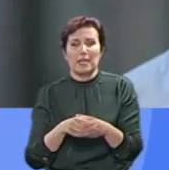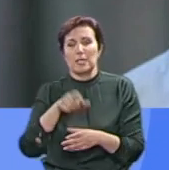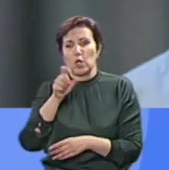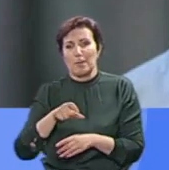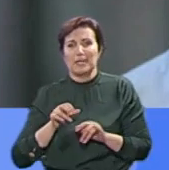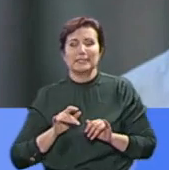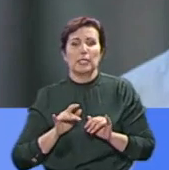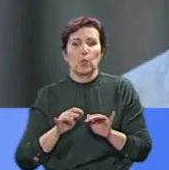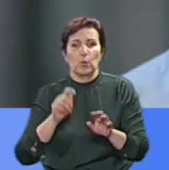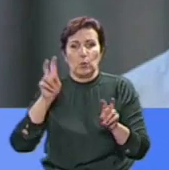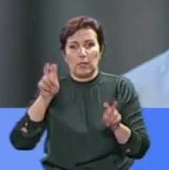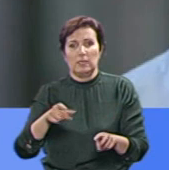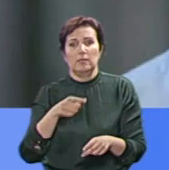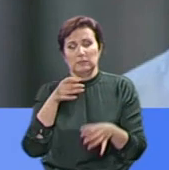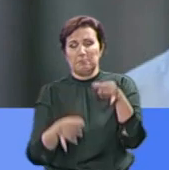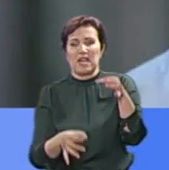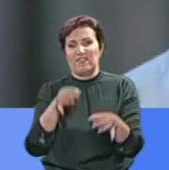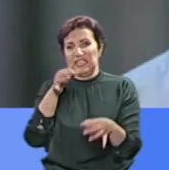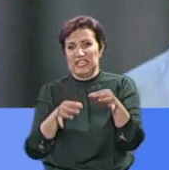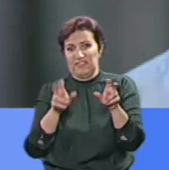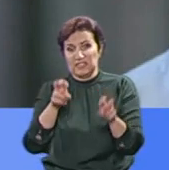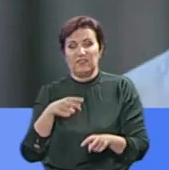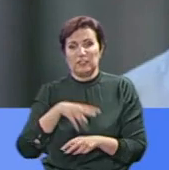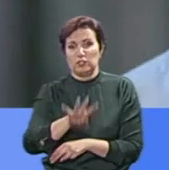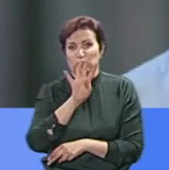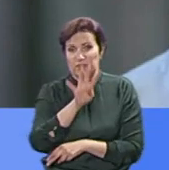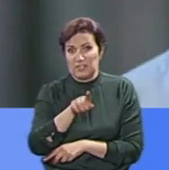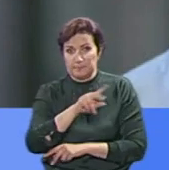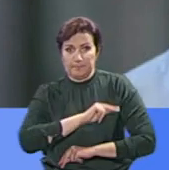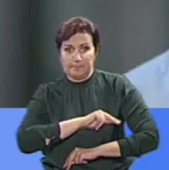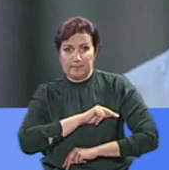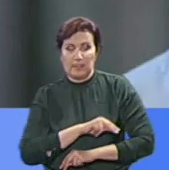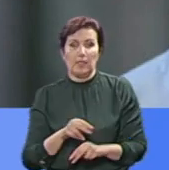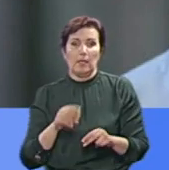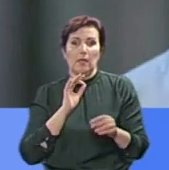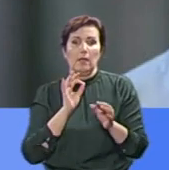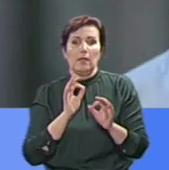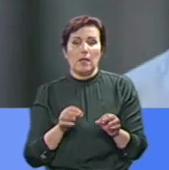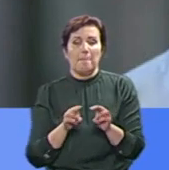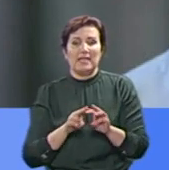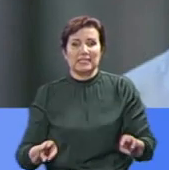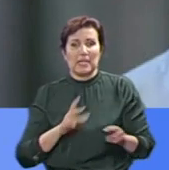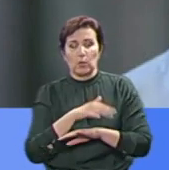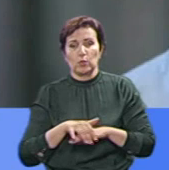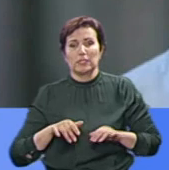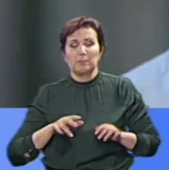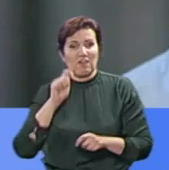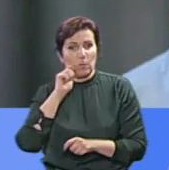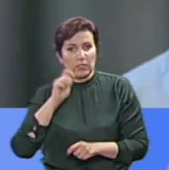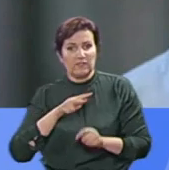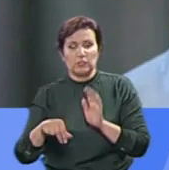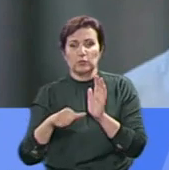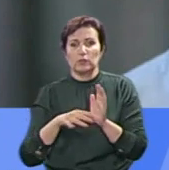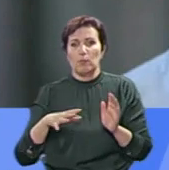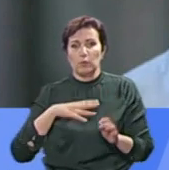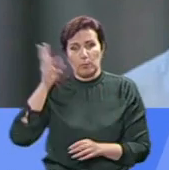Валентина Наливайченка «Справедливість». З 2004-го він працював заступником міністра закордонних справ України. З 2005-го до 2006-го